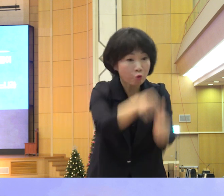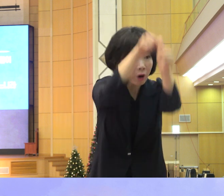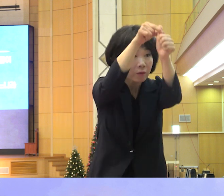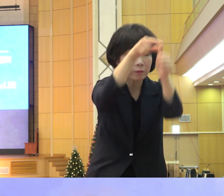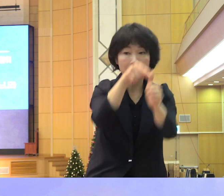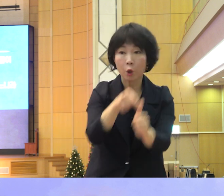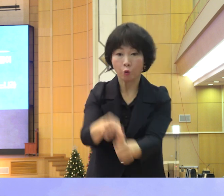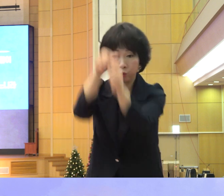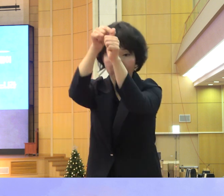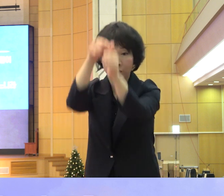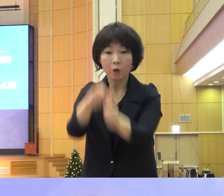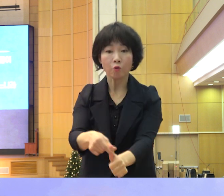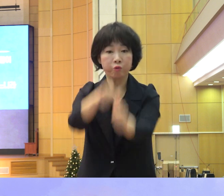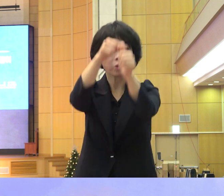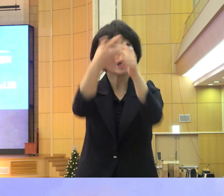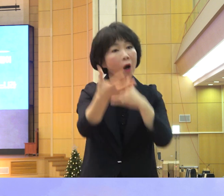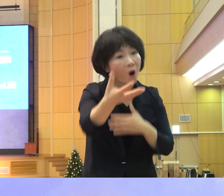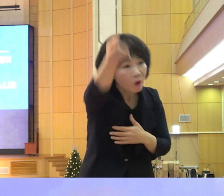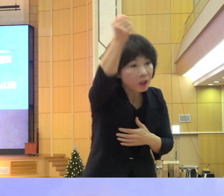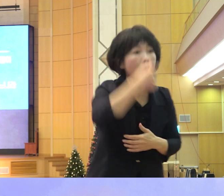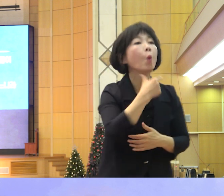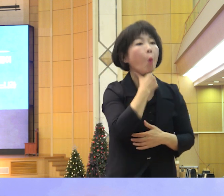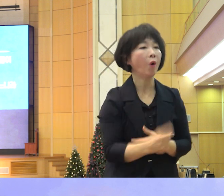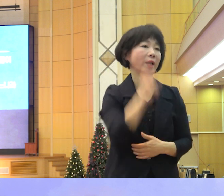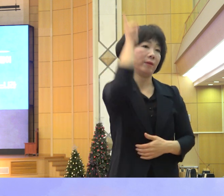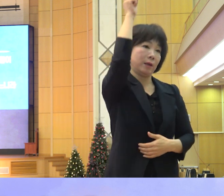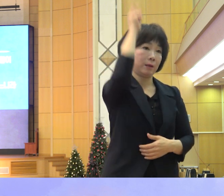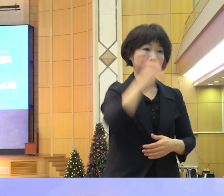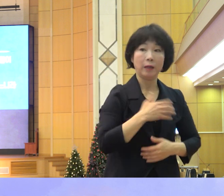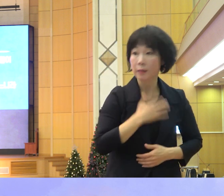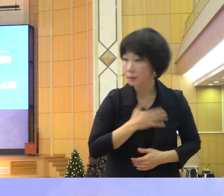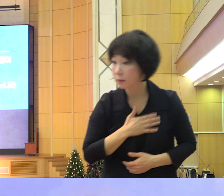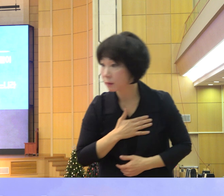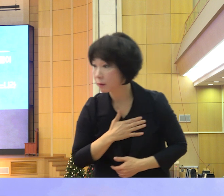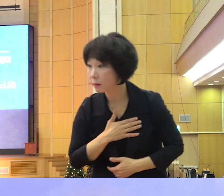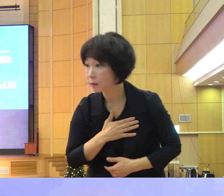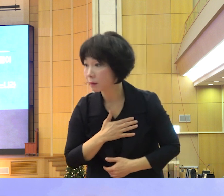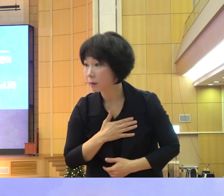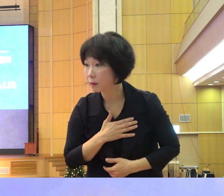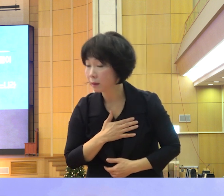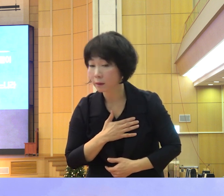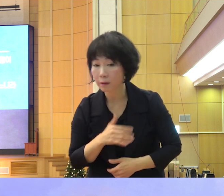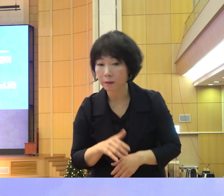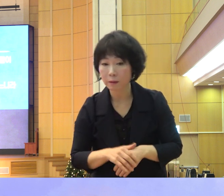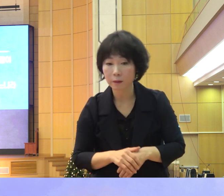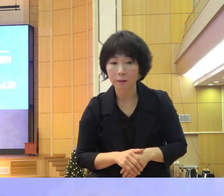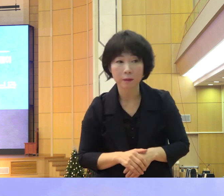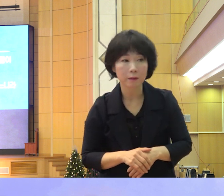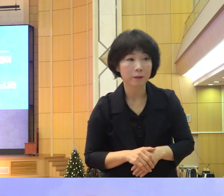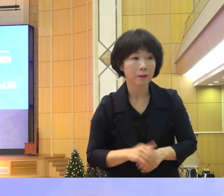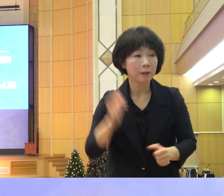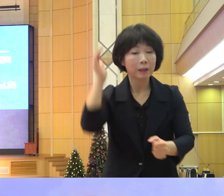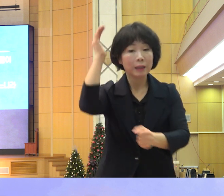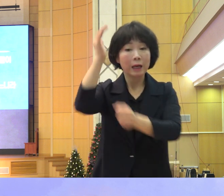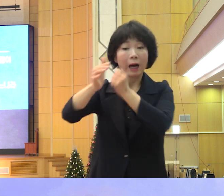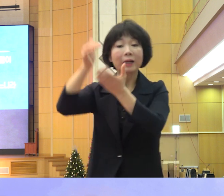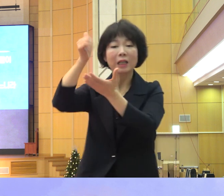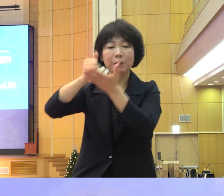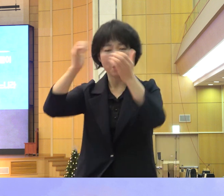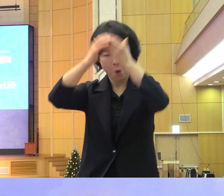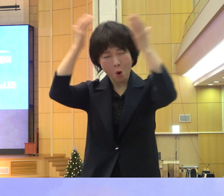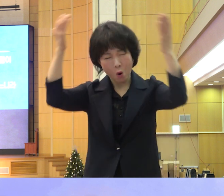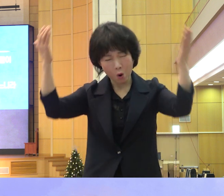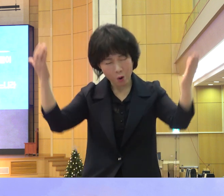사람이 소위 말하면 믿는 사람을 가리키는 거야. 안 믿는 사람은 상관이 없고 관계가 없어요.